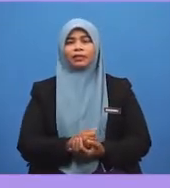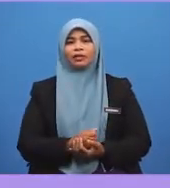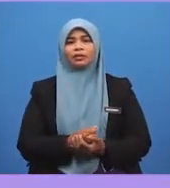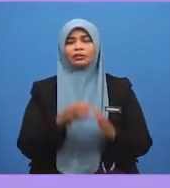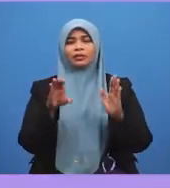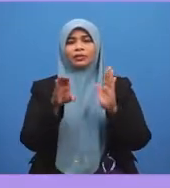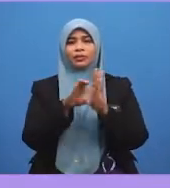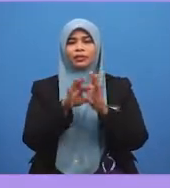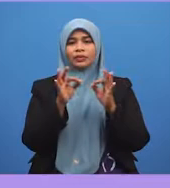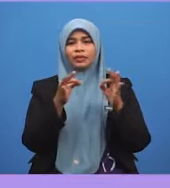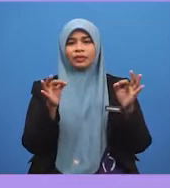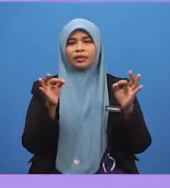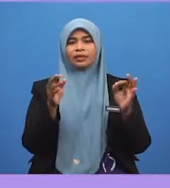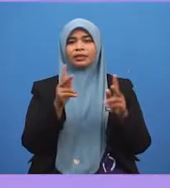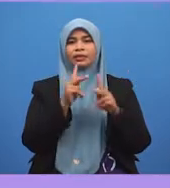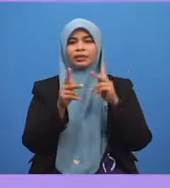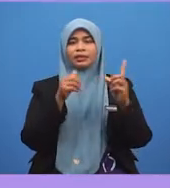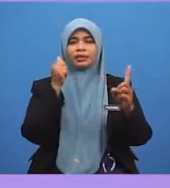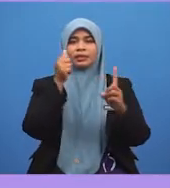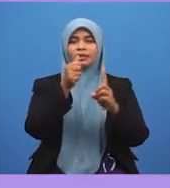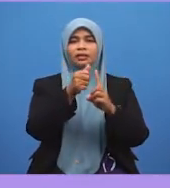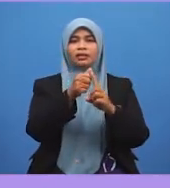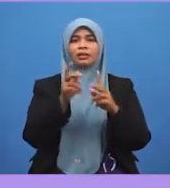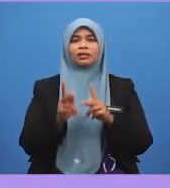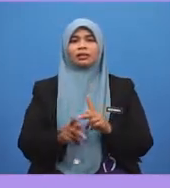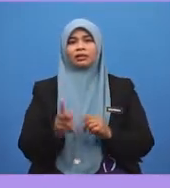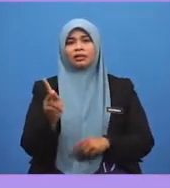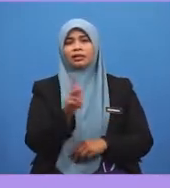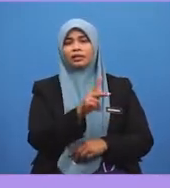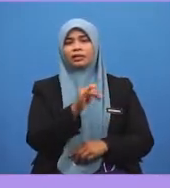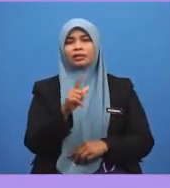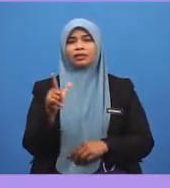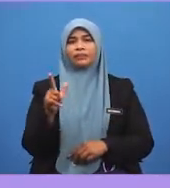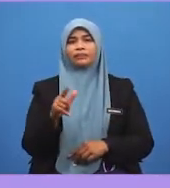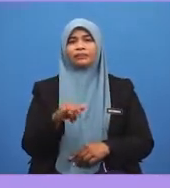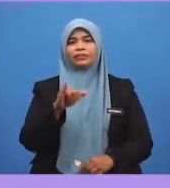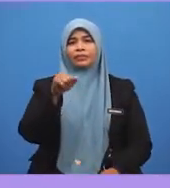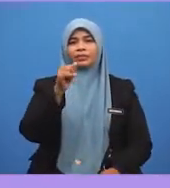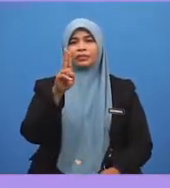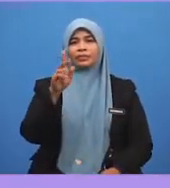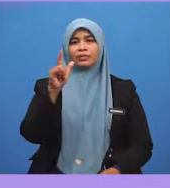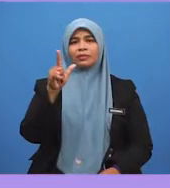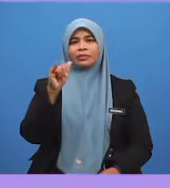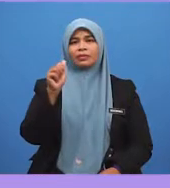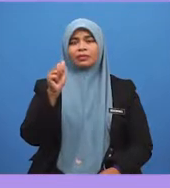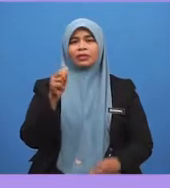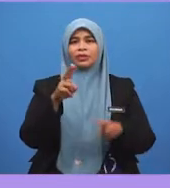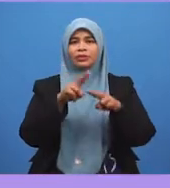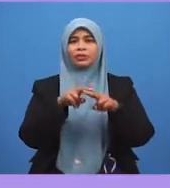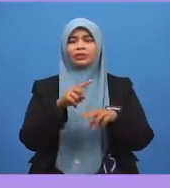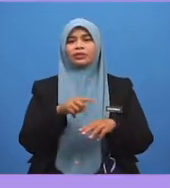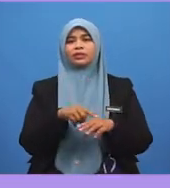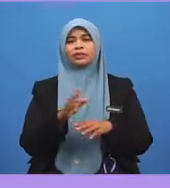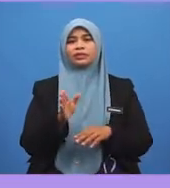Contoh ayat untuk kata arah kiri ialah Julia duduk di sebelah